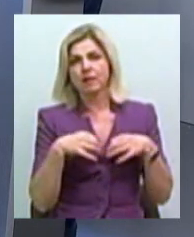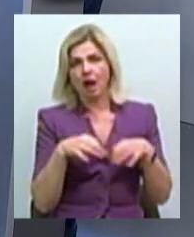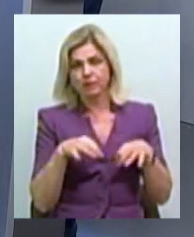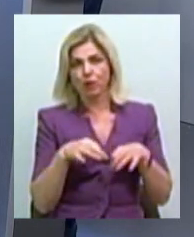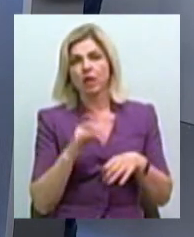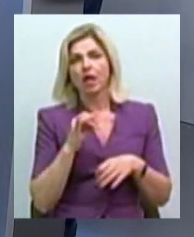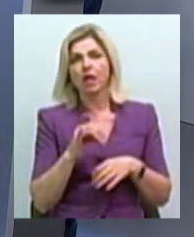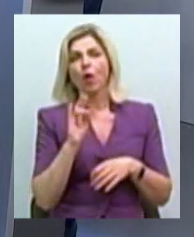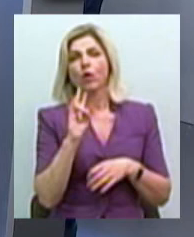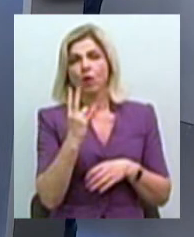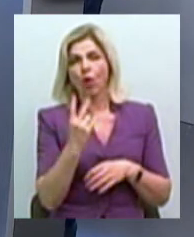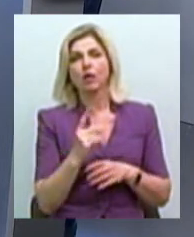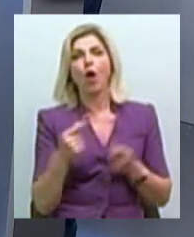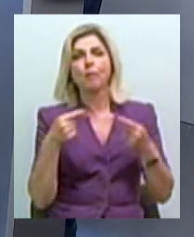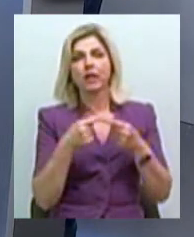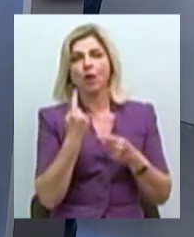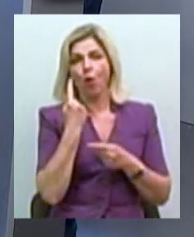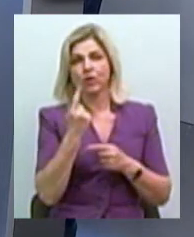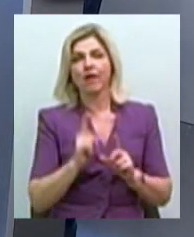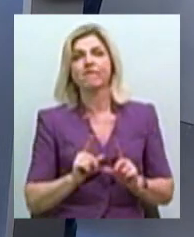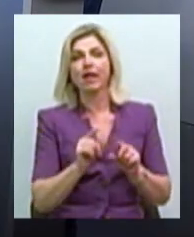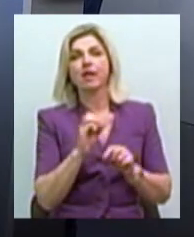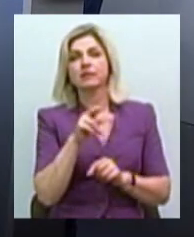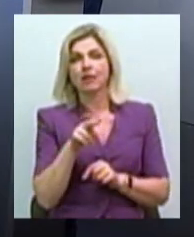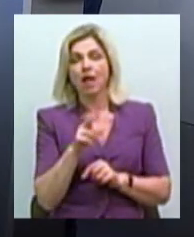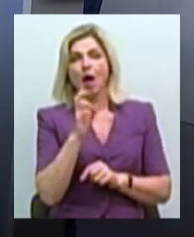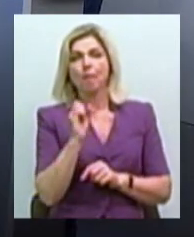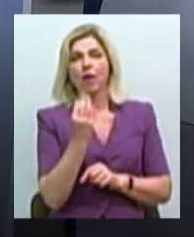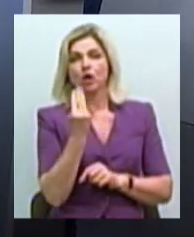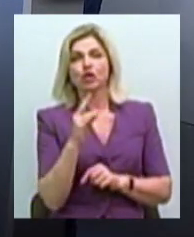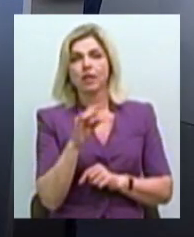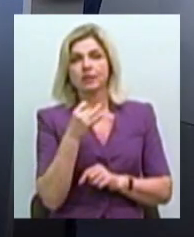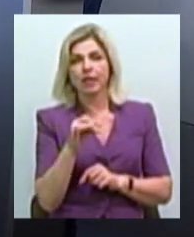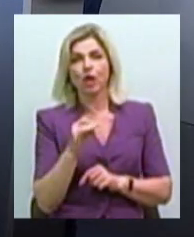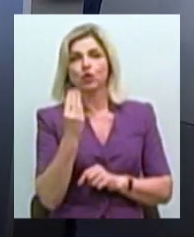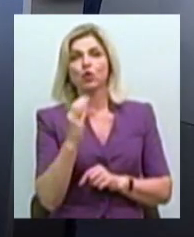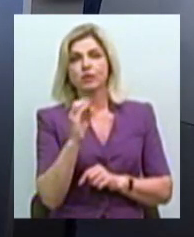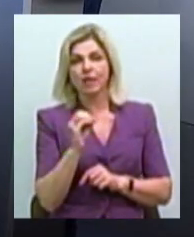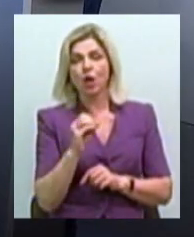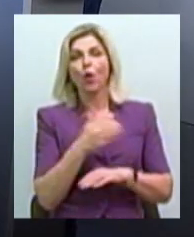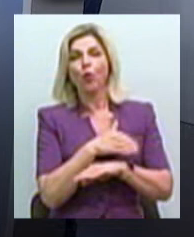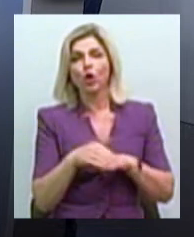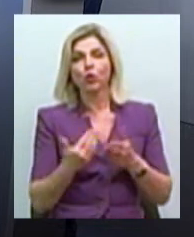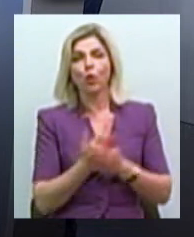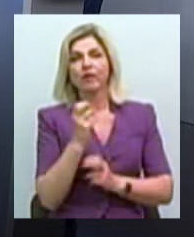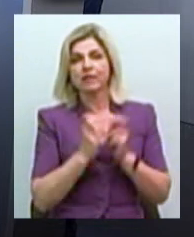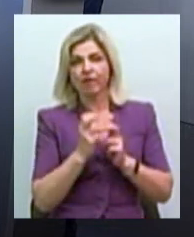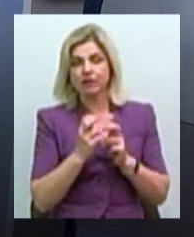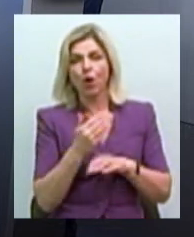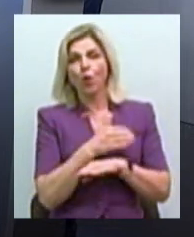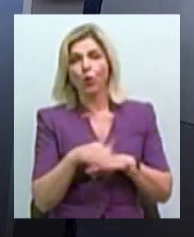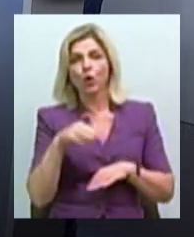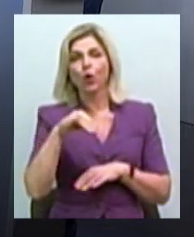мы определили только один въезд со стороны Баштанского шоссе вдоль улицы Новозаводской, по улице Турбинной. и по